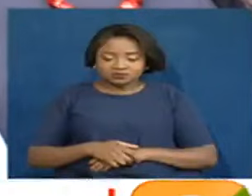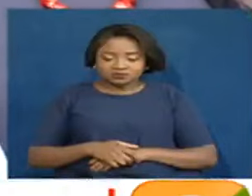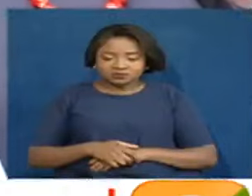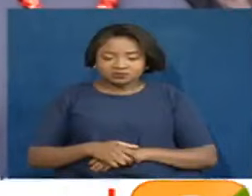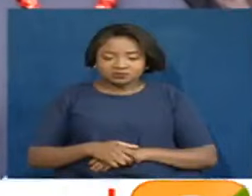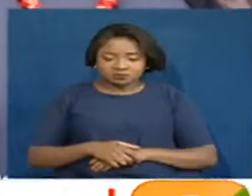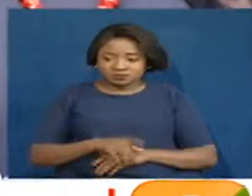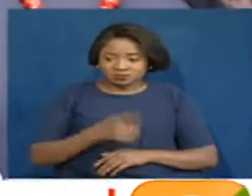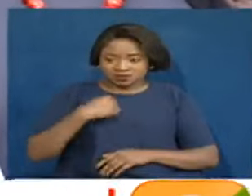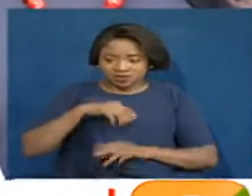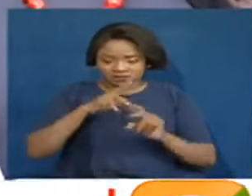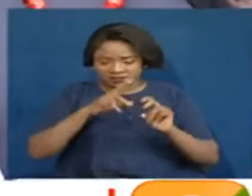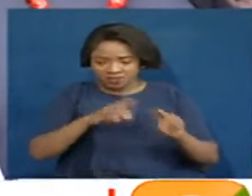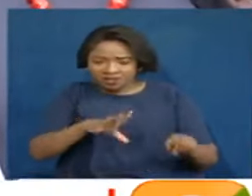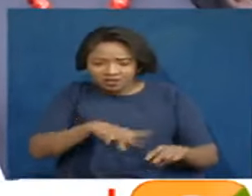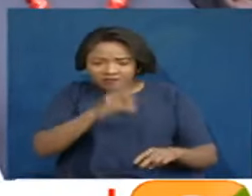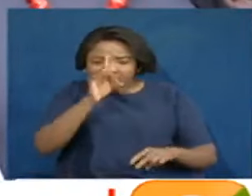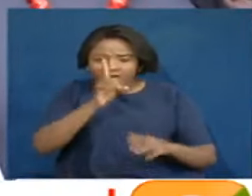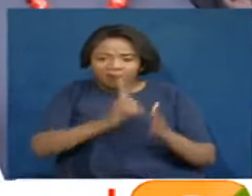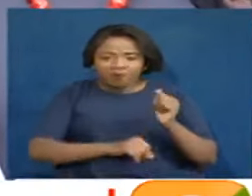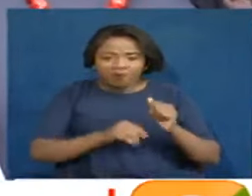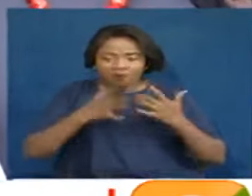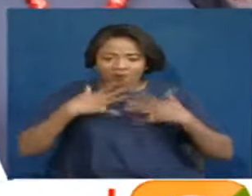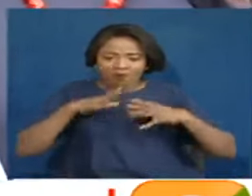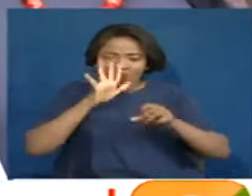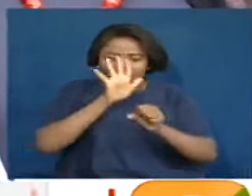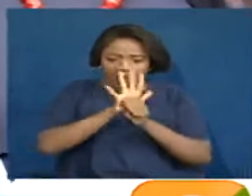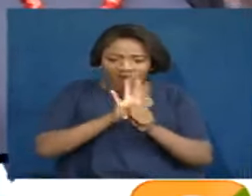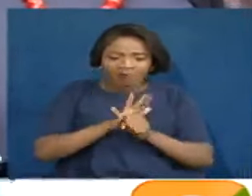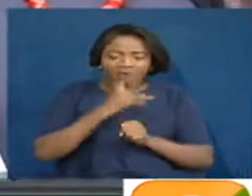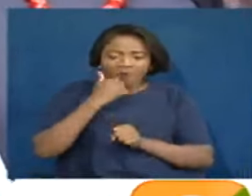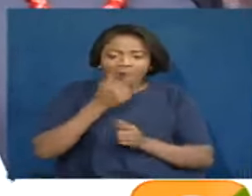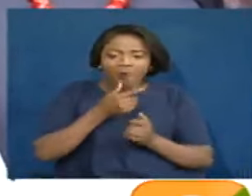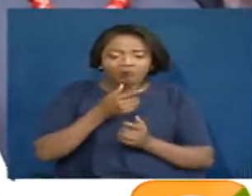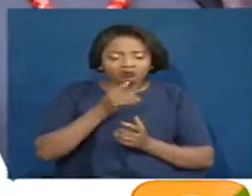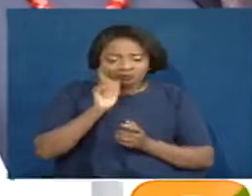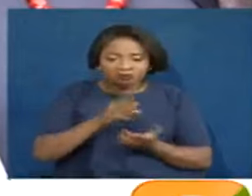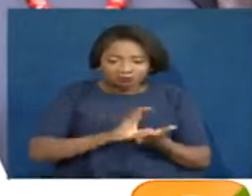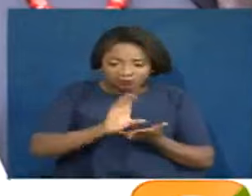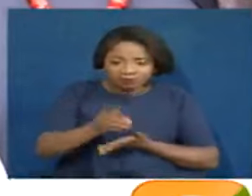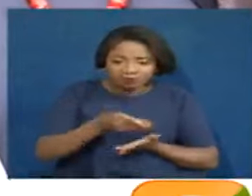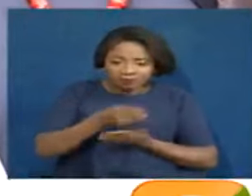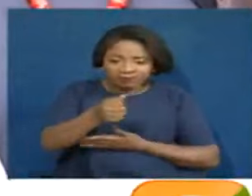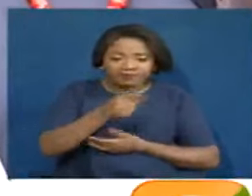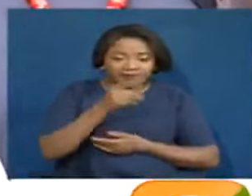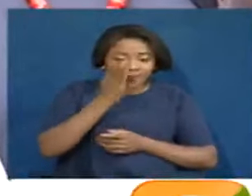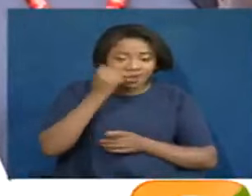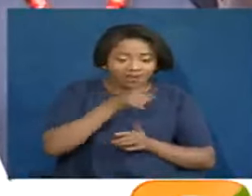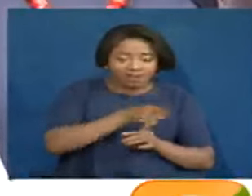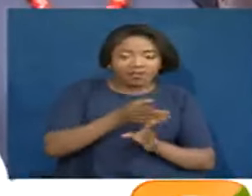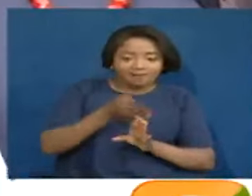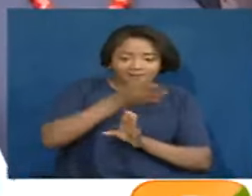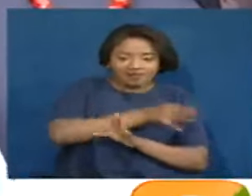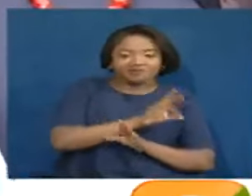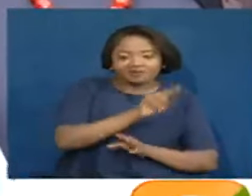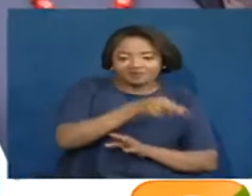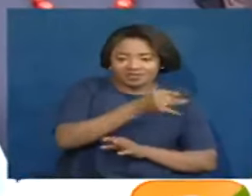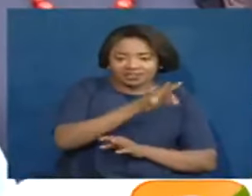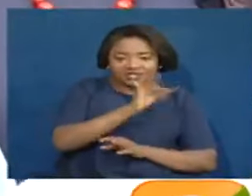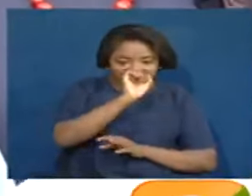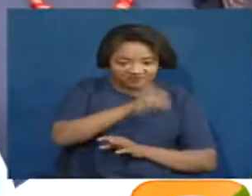unearthed is that most of the patients who are asked for copayment are patients who are in the previous NHIF system but had not migrated their